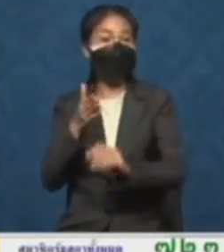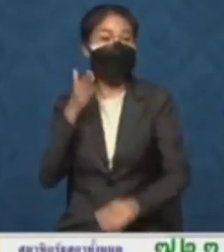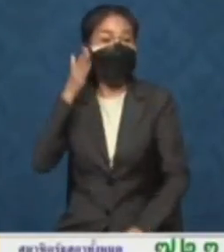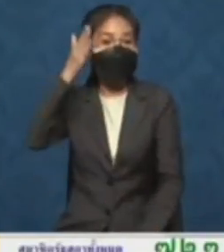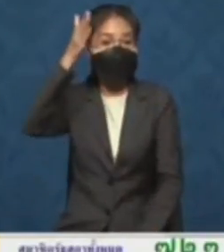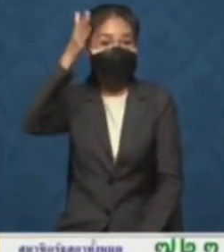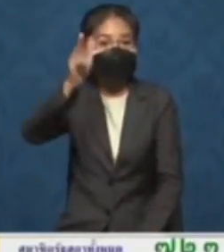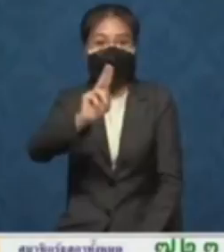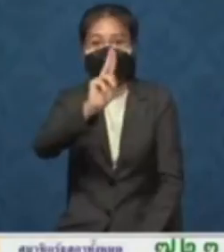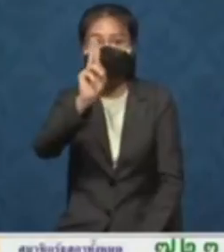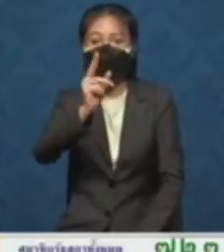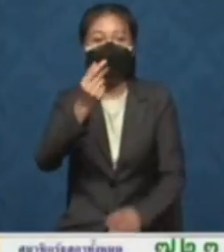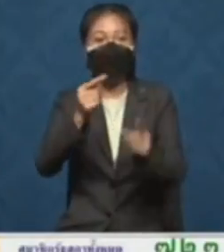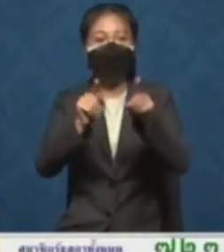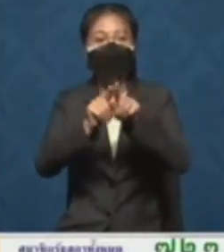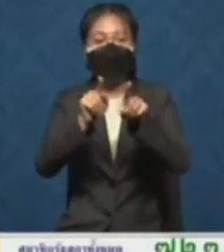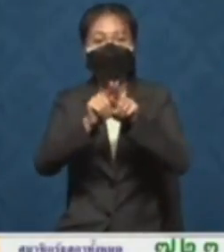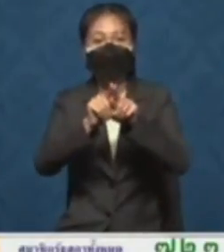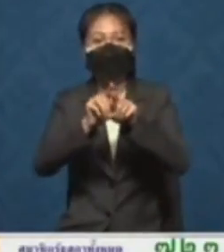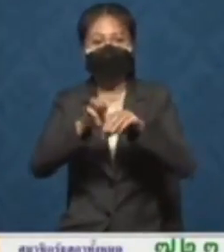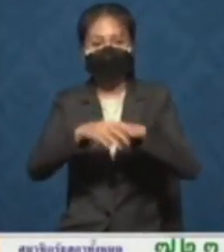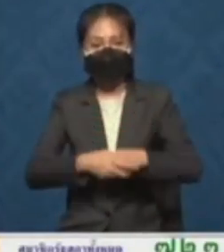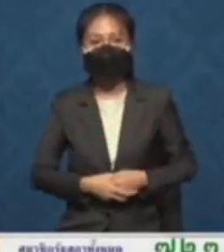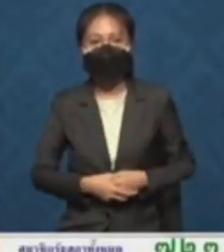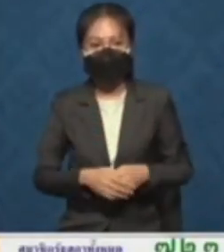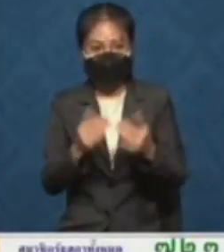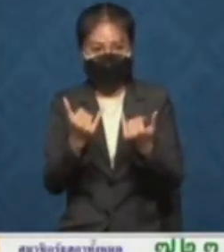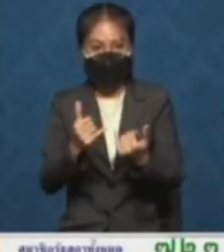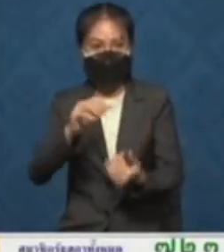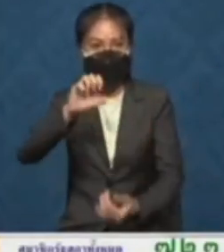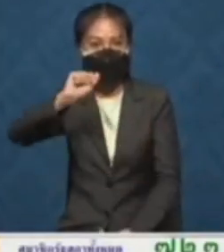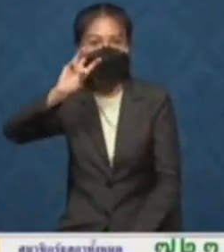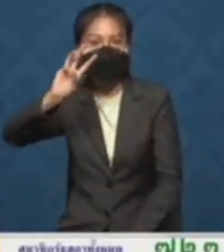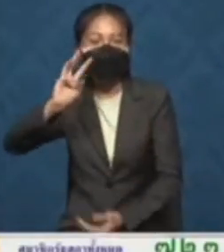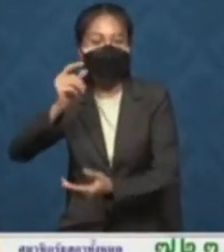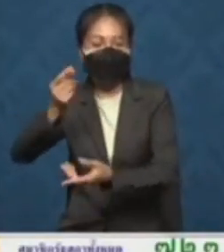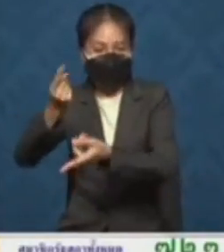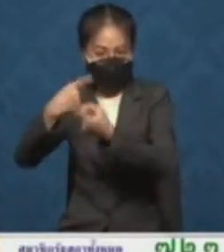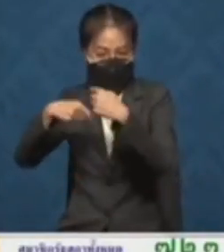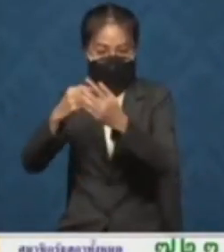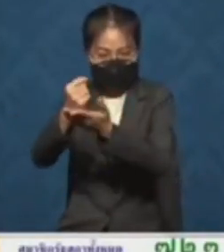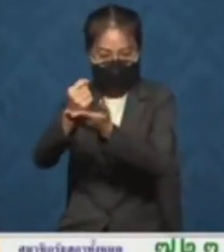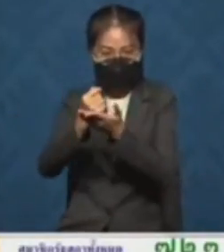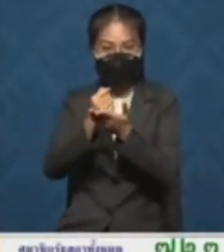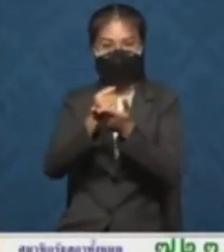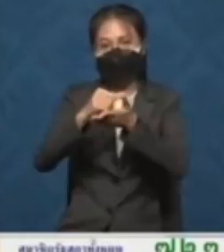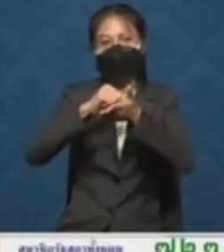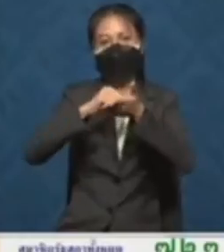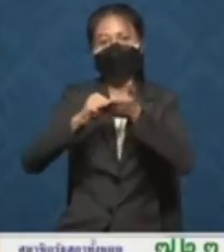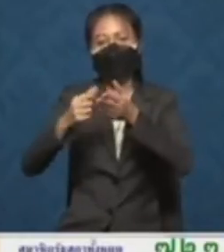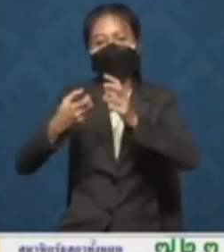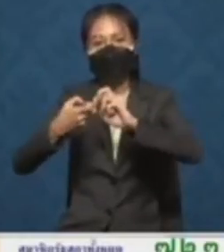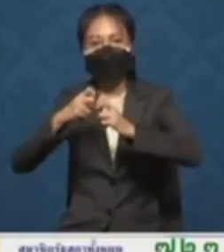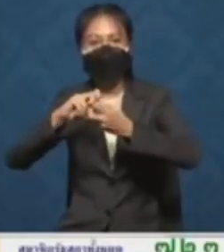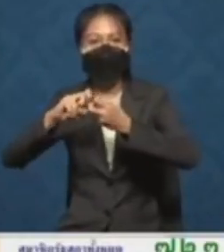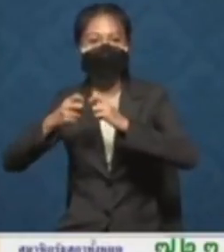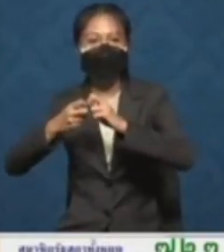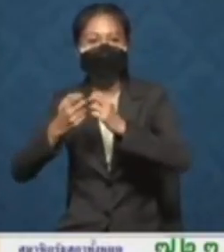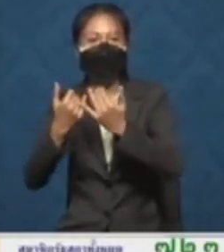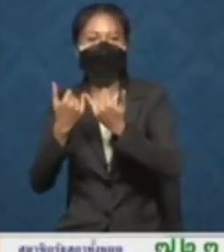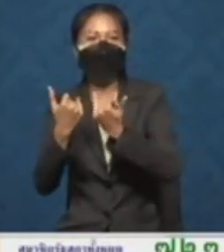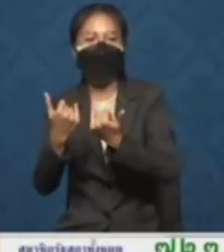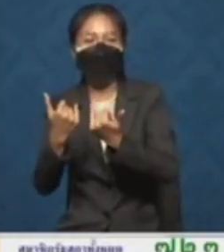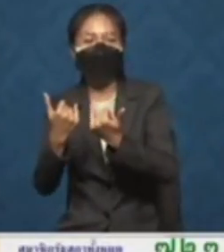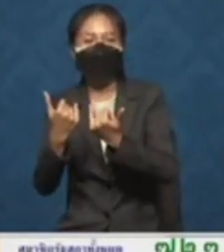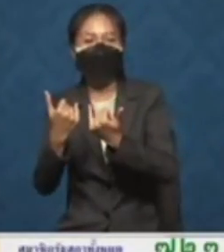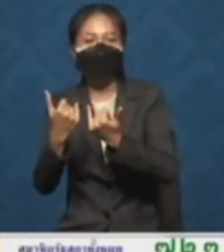ราเป็นครั้งเดียวในชีวิตของเราเรามาเพื่อแก้ปัญหาในช่วงเปลี่ยนผ่านเรามานะครับแ